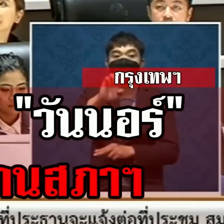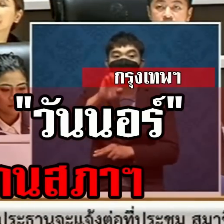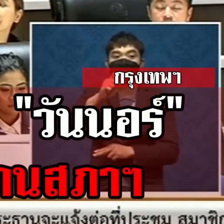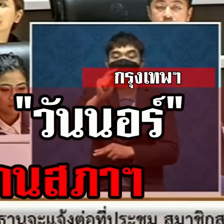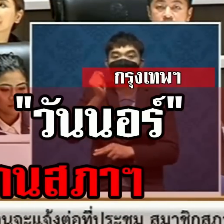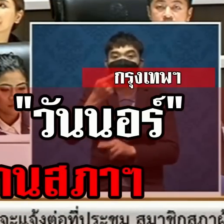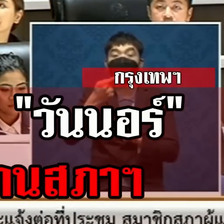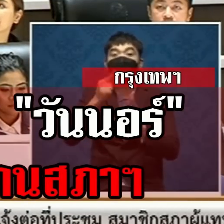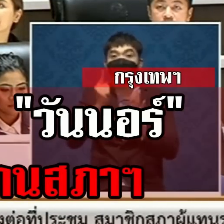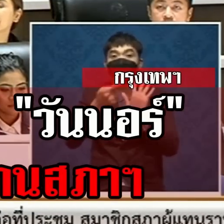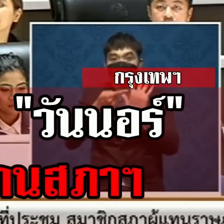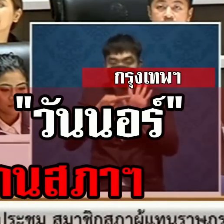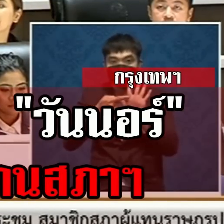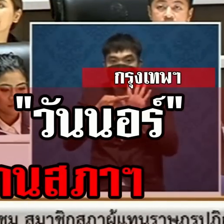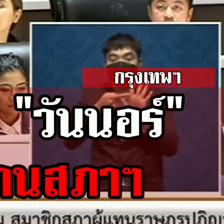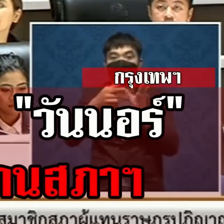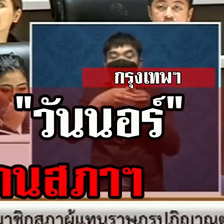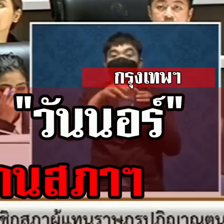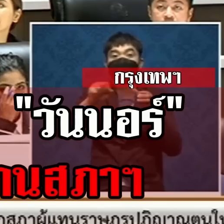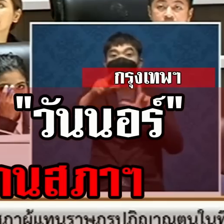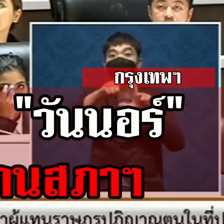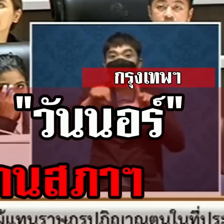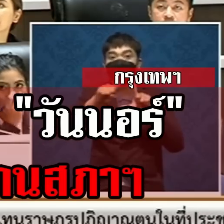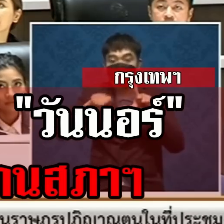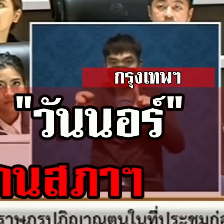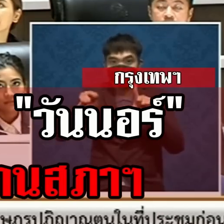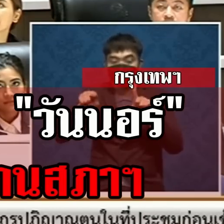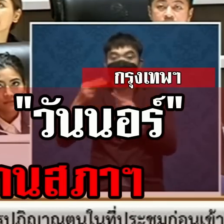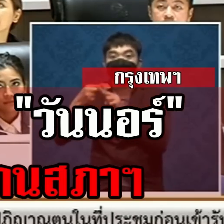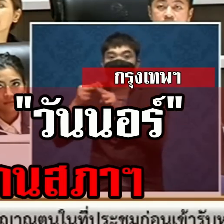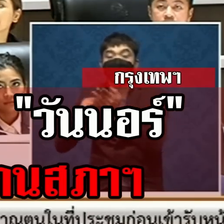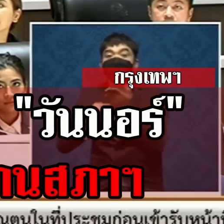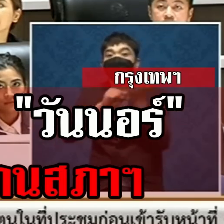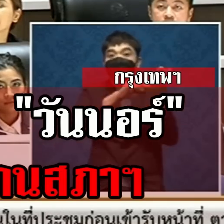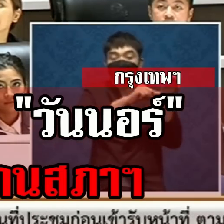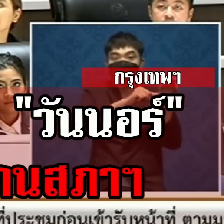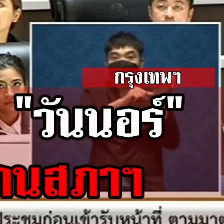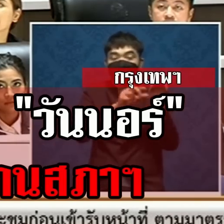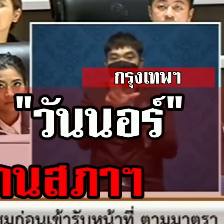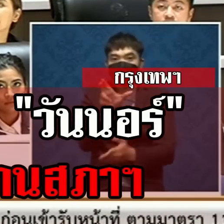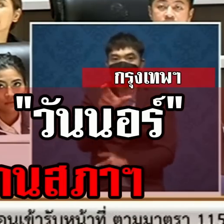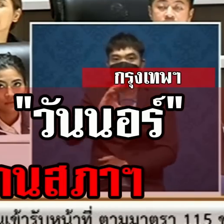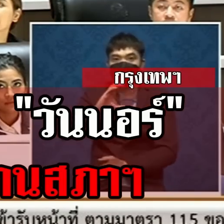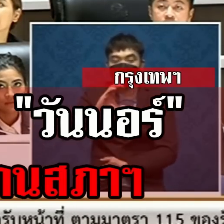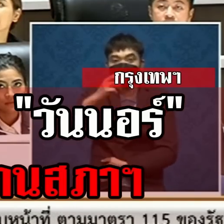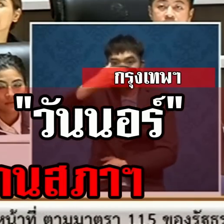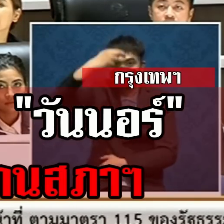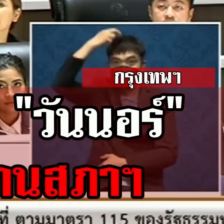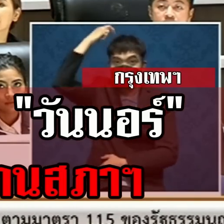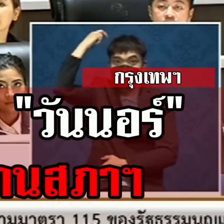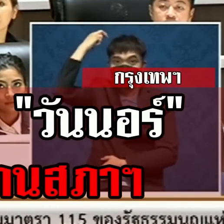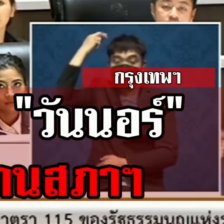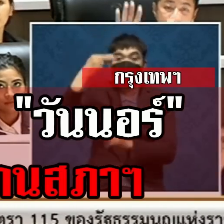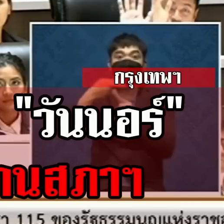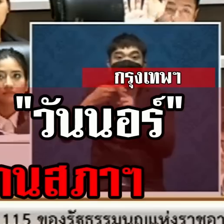สูงสุด 89ก็เป็นคนที่เป็นประธานชั่วคราวนะครับคุณวิชาก็ขึ้นเอ่ยชื่อของท่านประธานเอ่ออาจารย์วัน